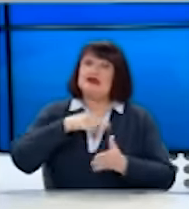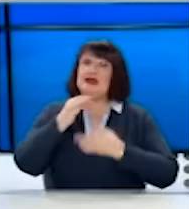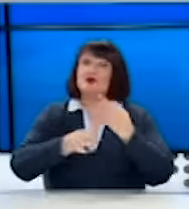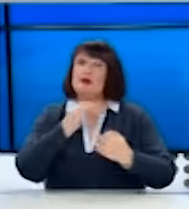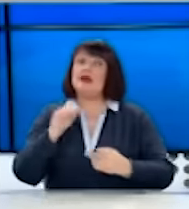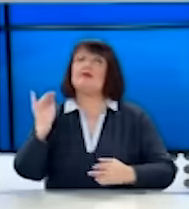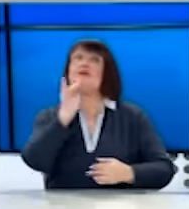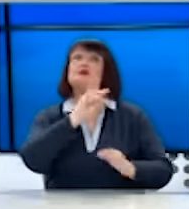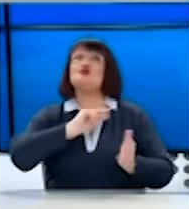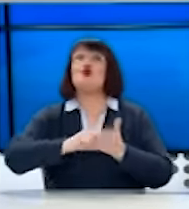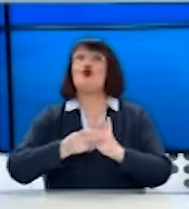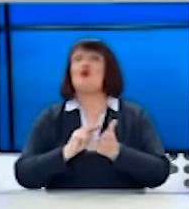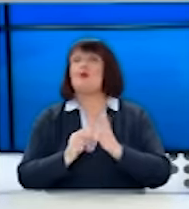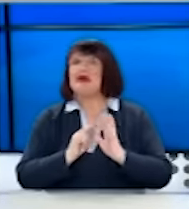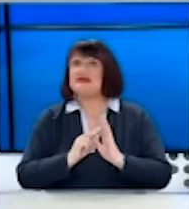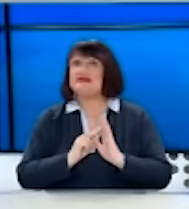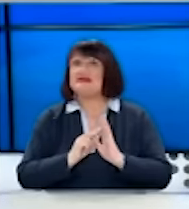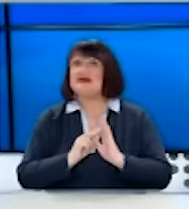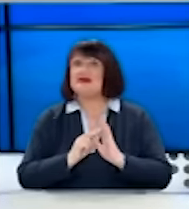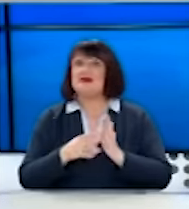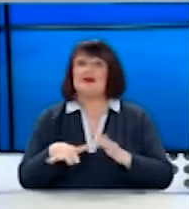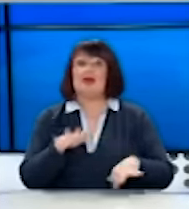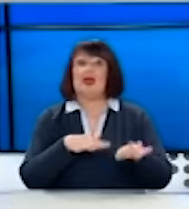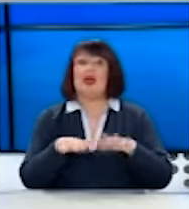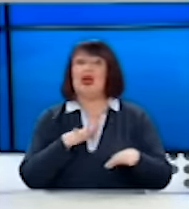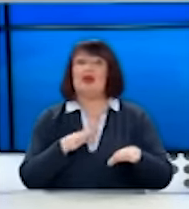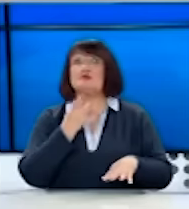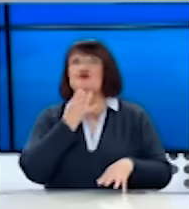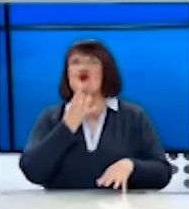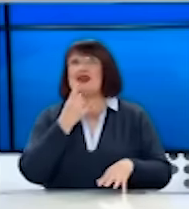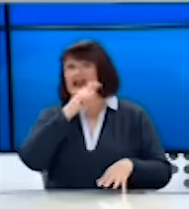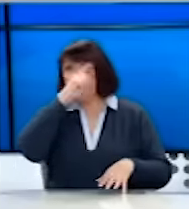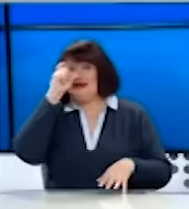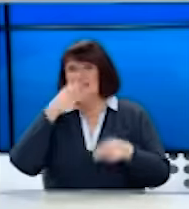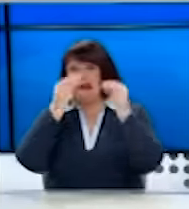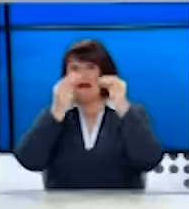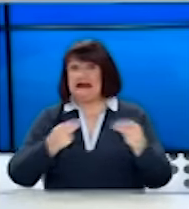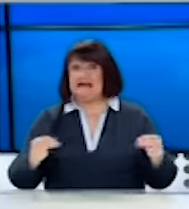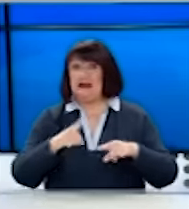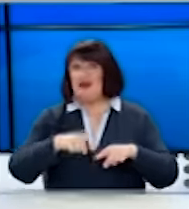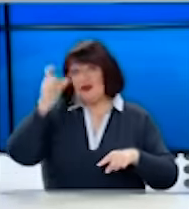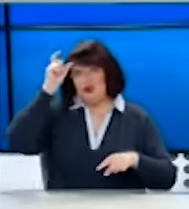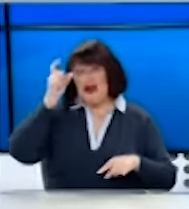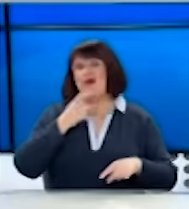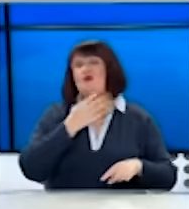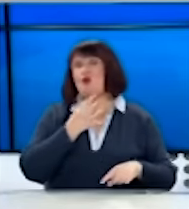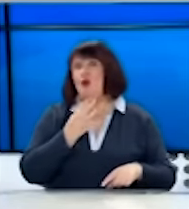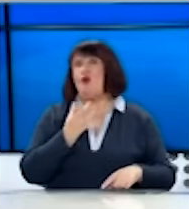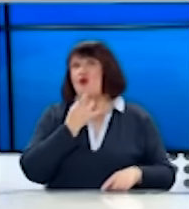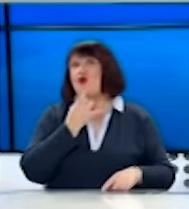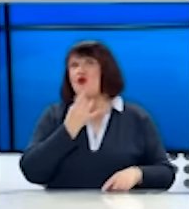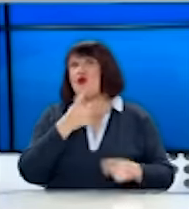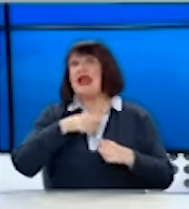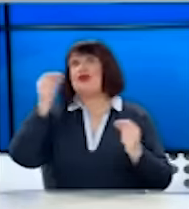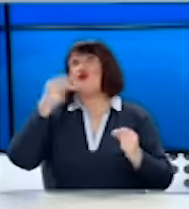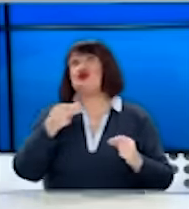έχουμε προειδοποιήσει ότι μαγειρεύονται επώδυνες λύσεις τόσο στο ζήτημα των ελληνοτουρκικών σχέσεων όσο και στο